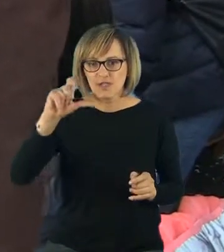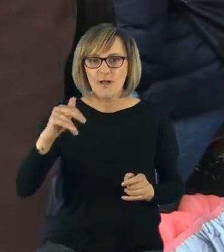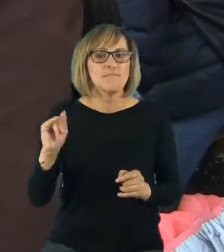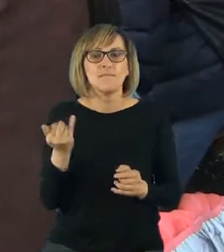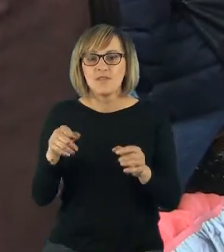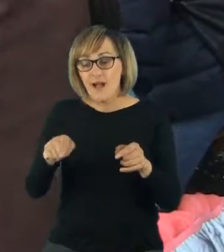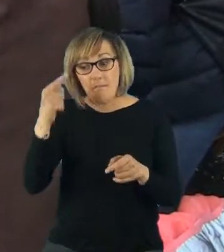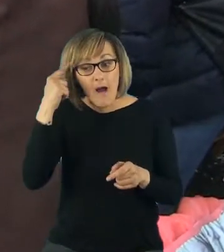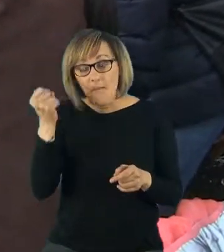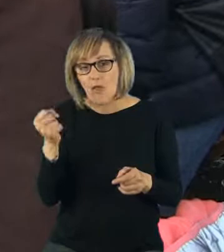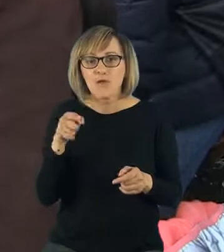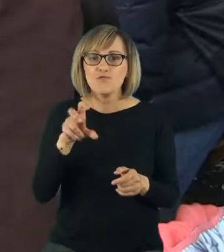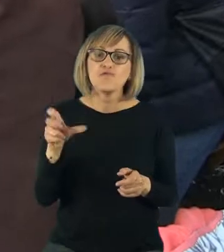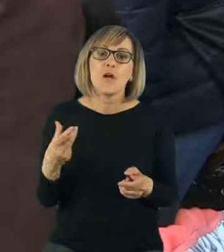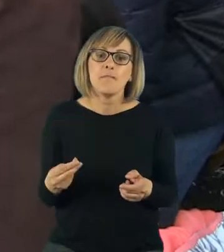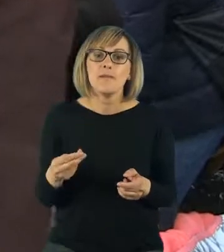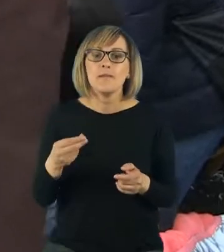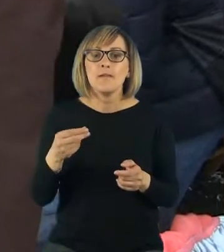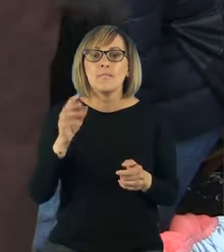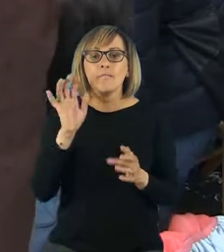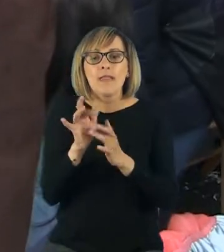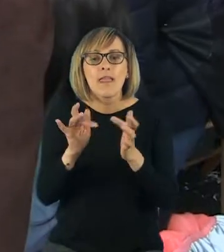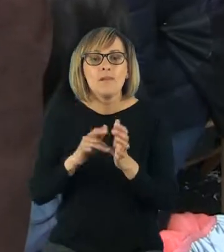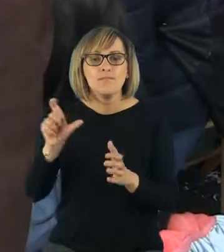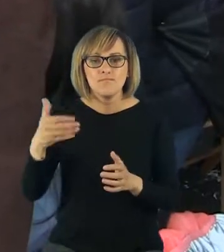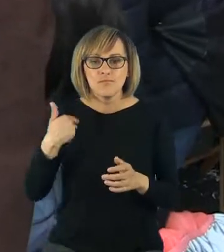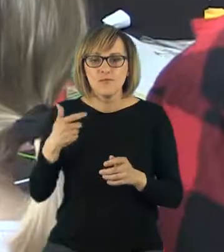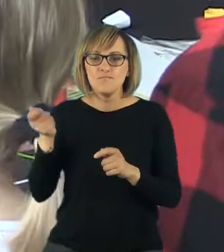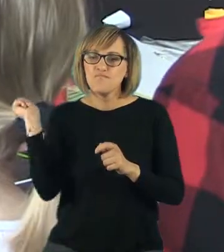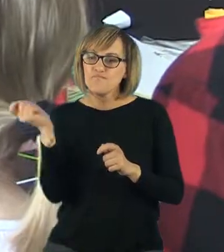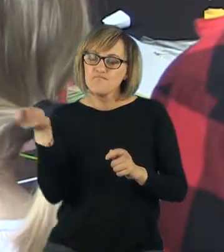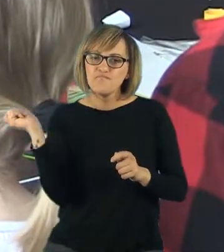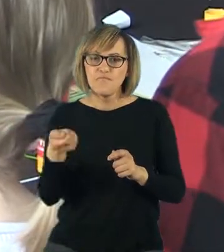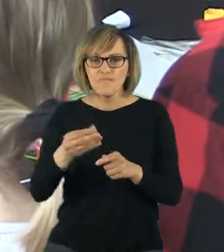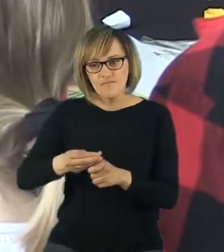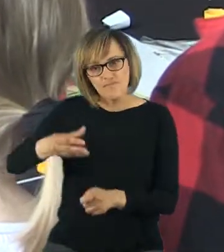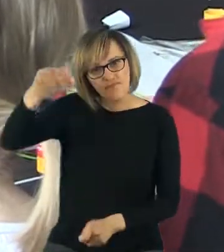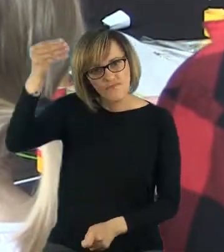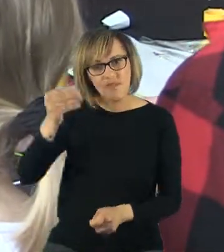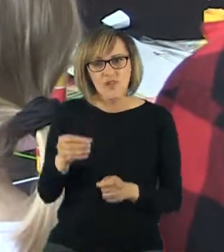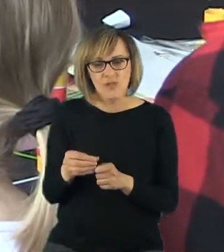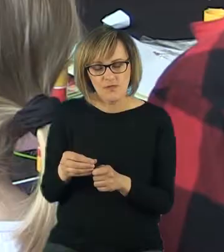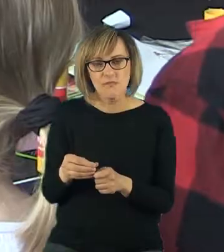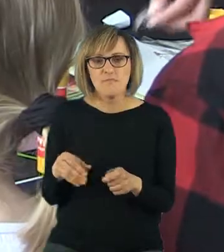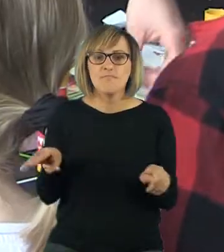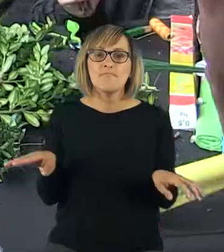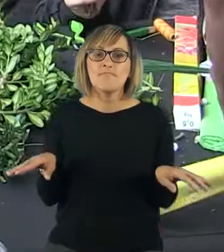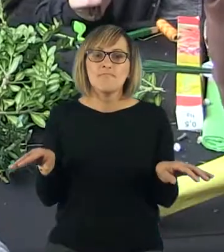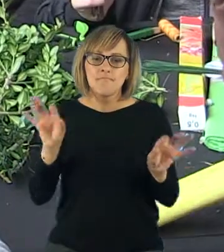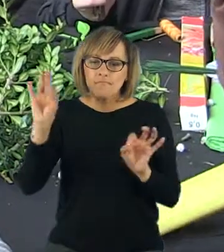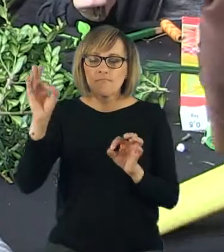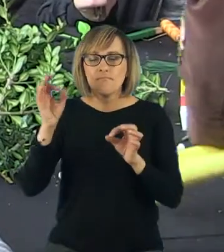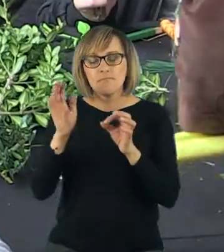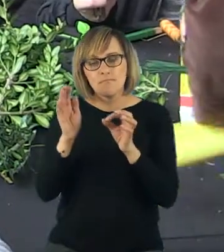trzcina na tą pamiątkę, że Pan Jezus dostawał pić gąbkę na trzcinie umieszczoną